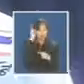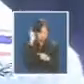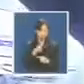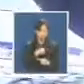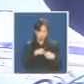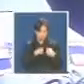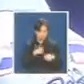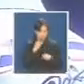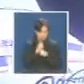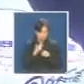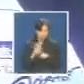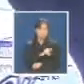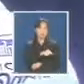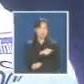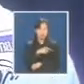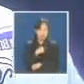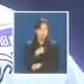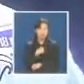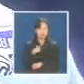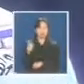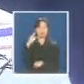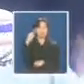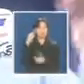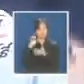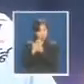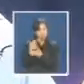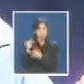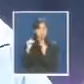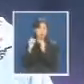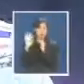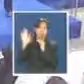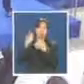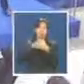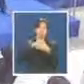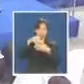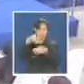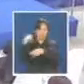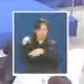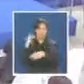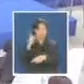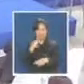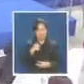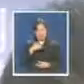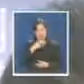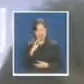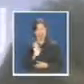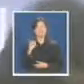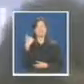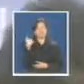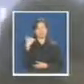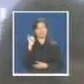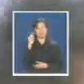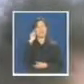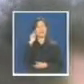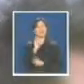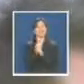ไม่มีเหตุผลนะครับเขาก็มีสิทธิ์ที่จะไปเลือกตั้งไม่เลือกผมนะครับก็เป็นไปตามกระบวนการประช